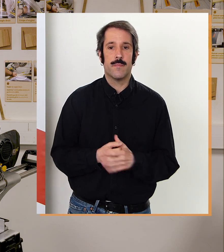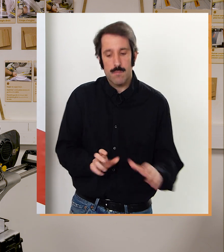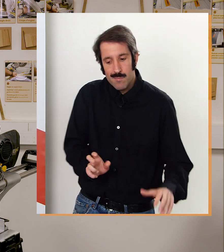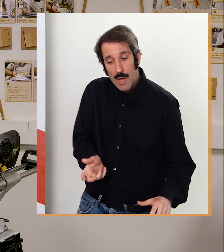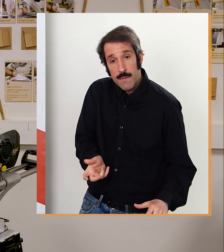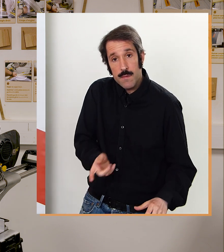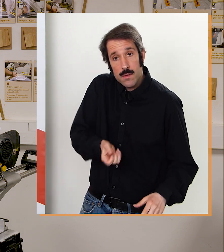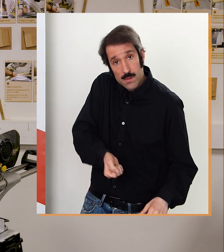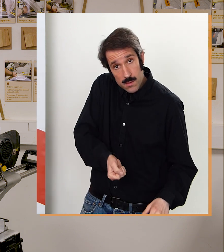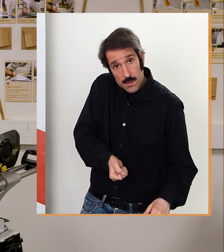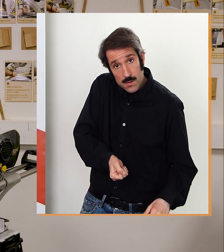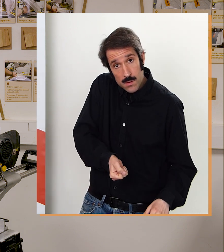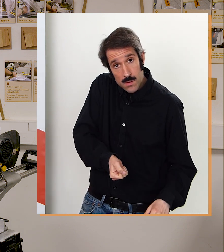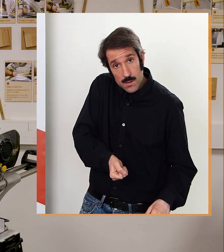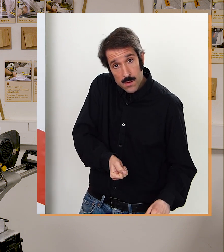désenclencher la molette, ici,